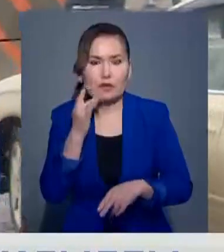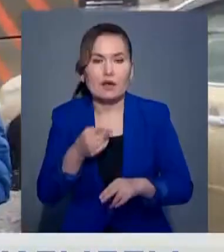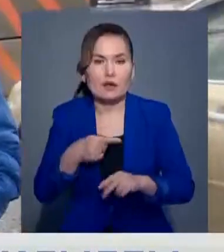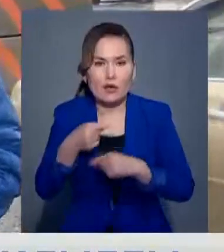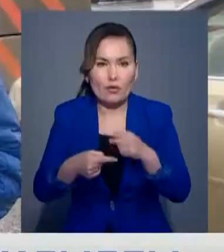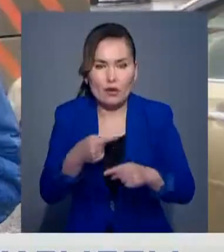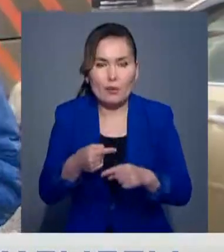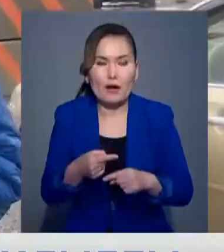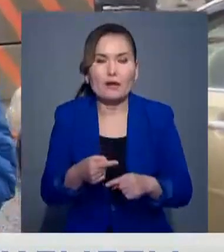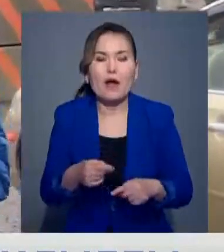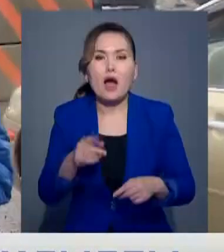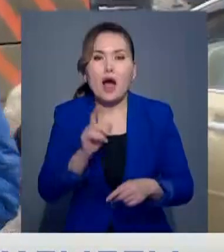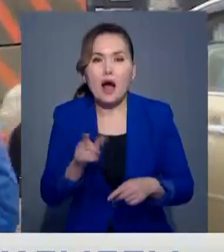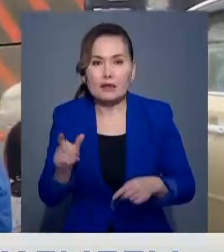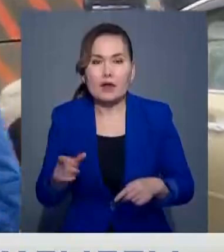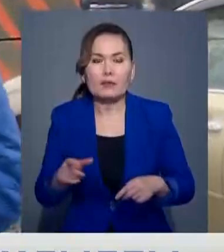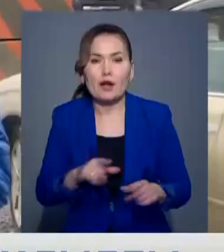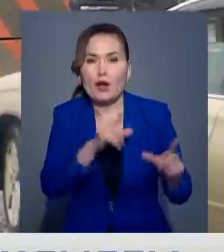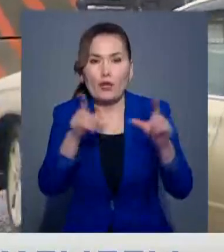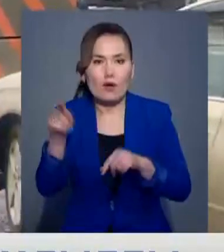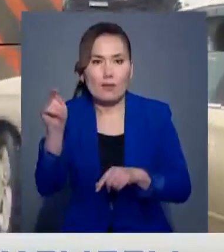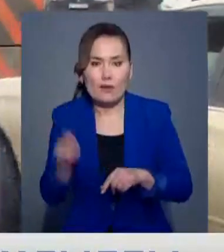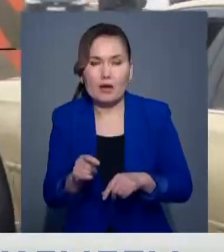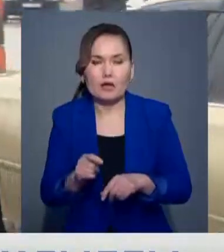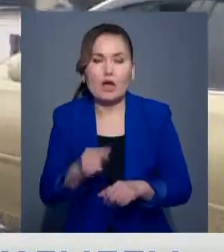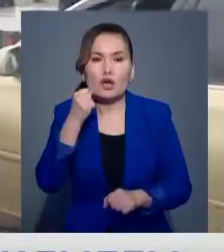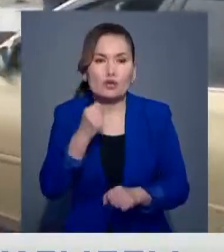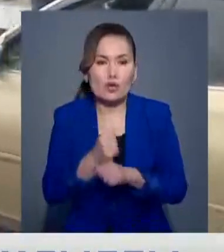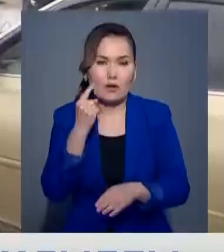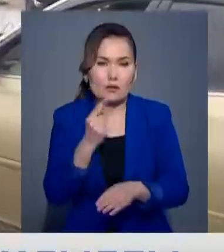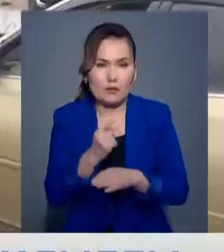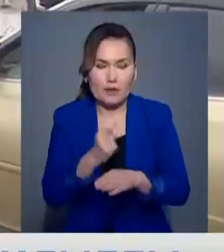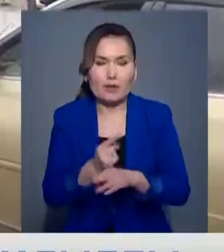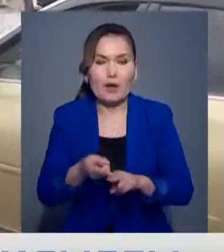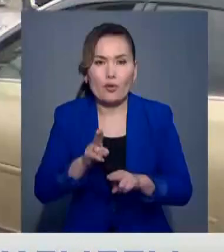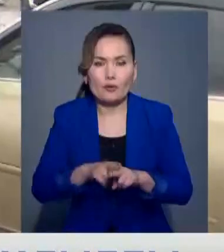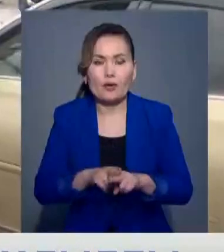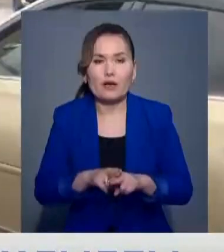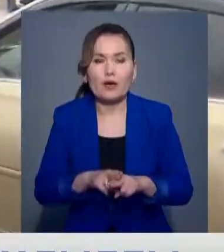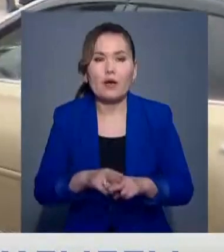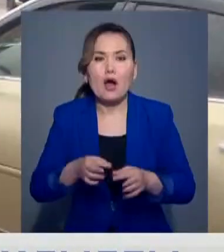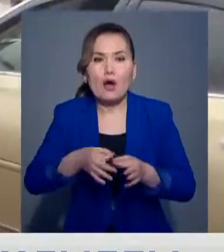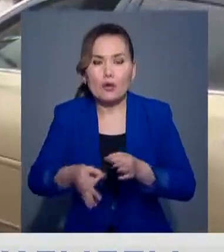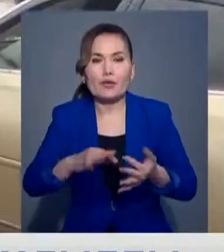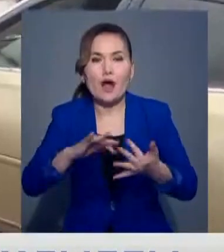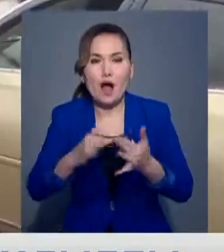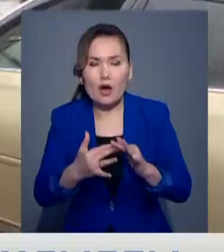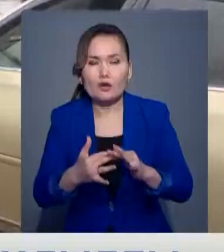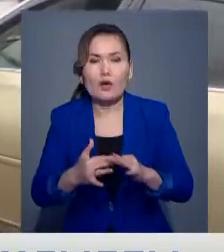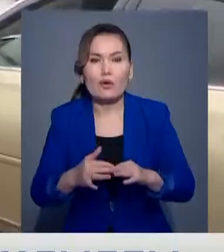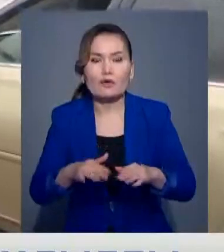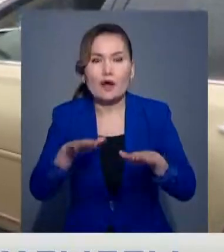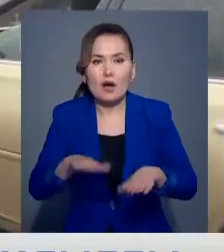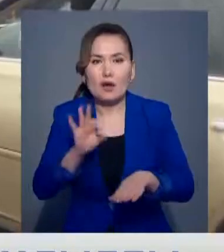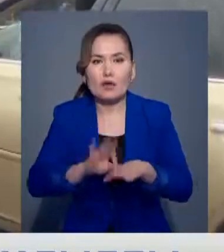жатыр. Қарапайым тұрғындардың кіріп шығуына қатаң түрде шектеу қойылған. Өйткені қара өткелде коронавирус инфекциясы